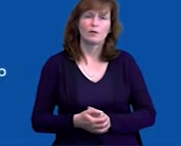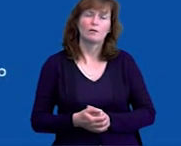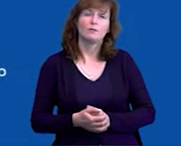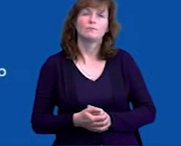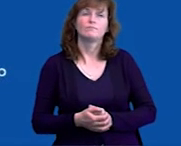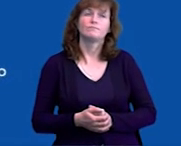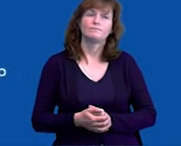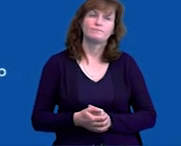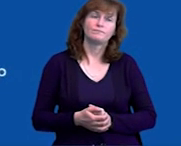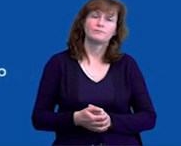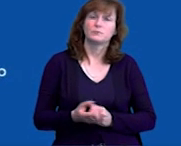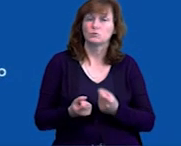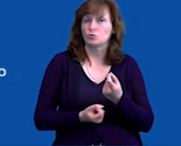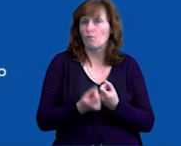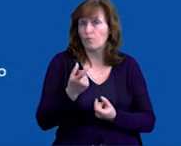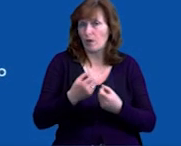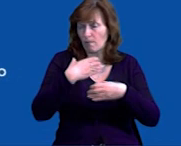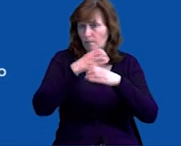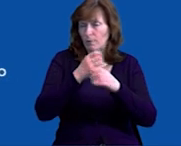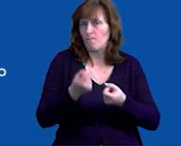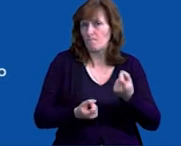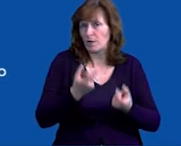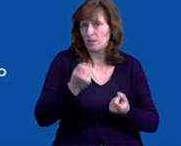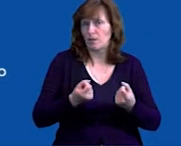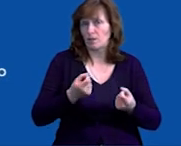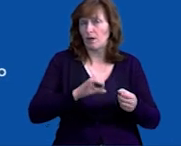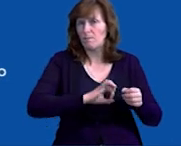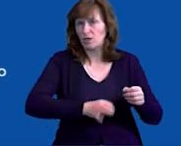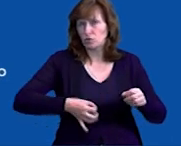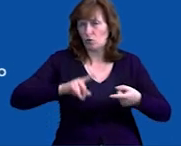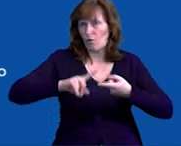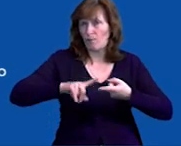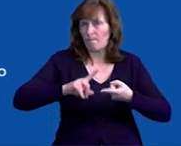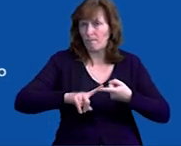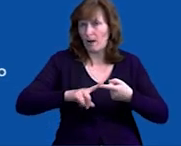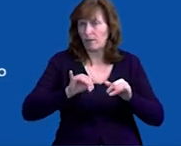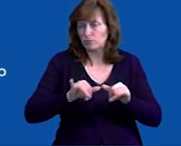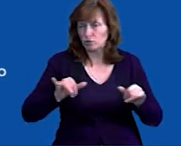мікробіологічних показниках виявлені позитивні кишкові палочки